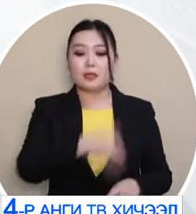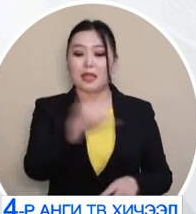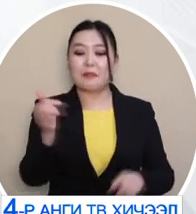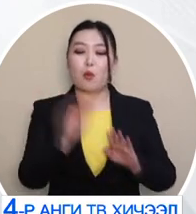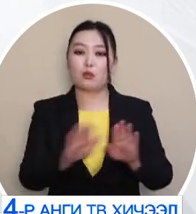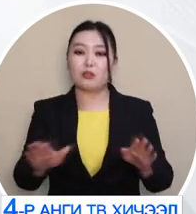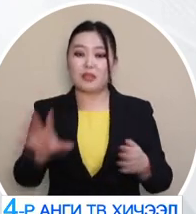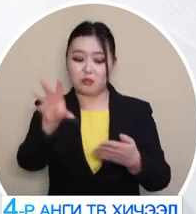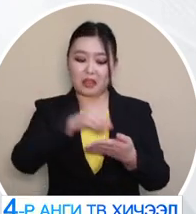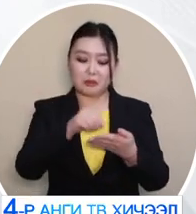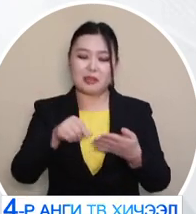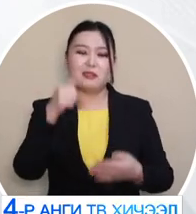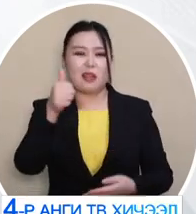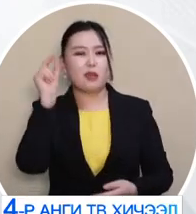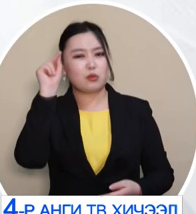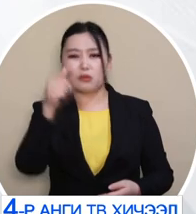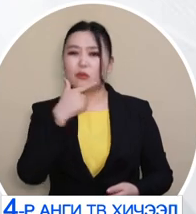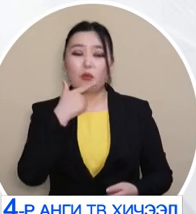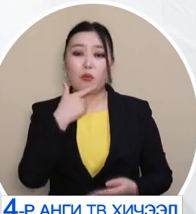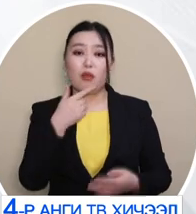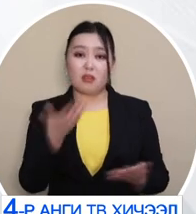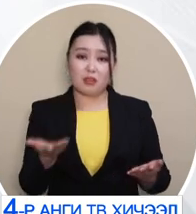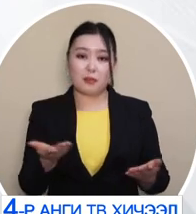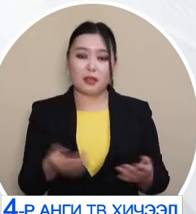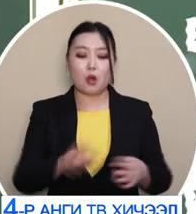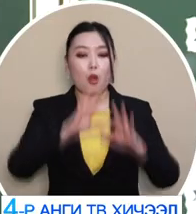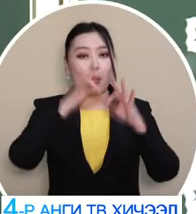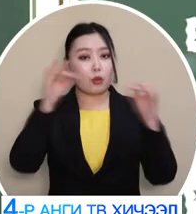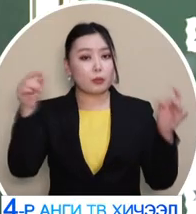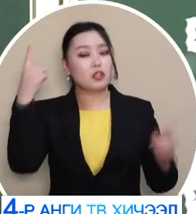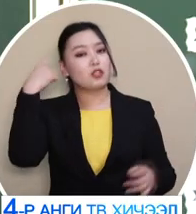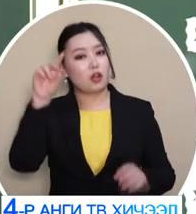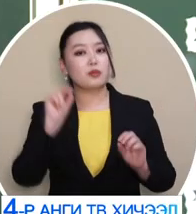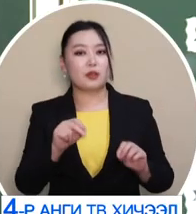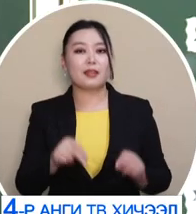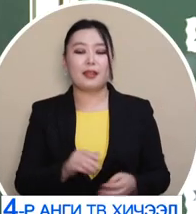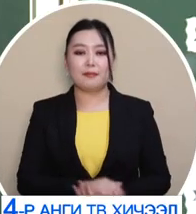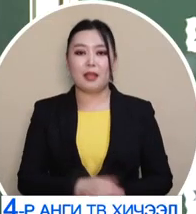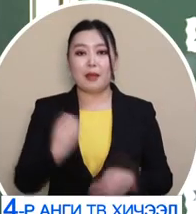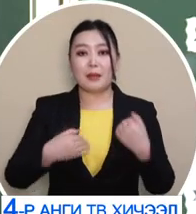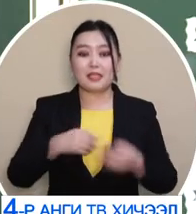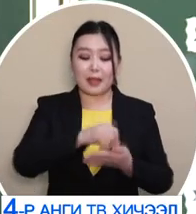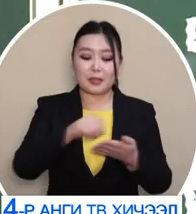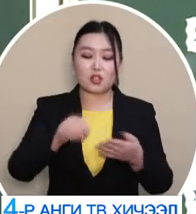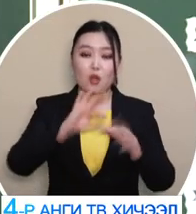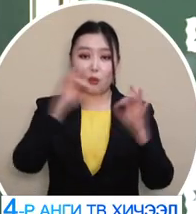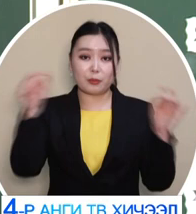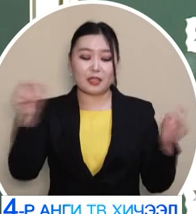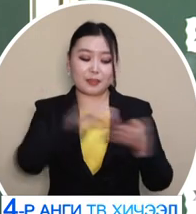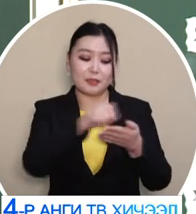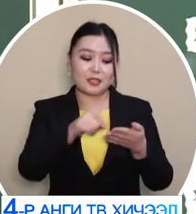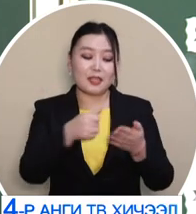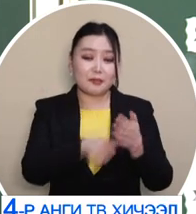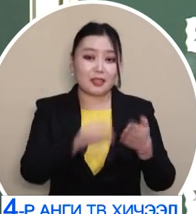Хамун бусдаас будаа идвэл сайн сурч чадахгүй. Гэх мэтэр өгүүлбэрүүдийг зохиож болох нэ. Замун багшихаа